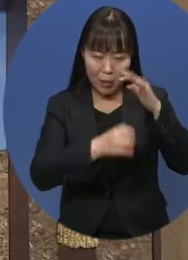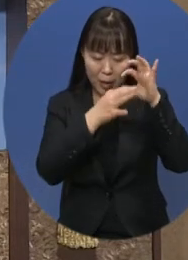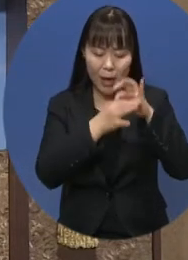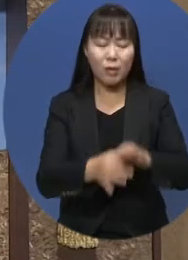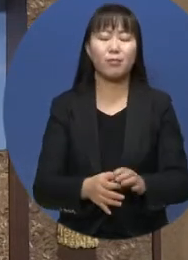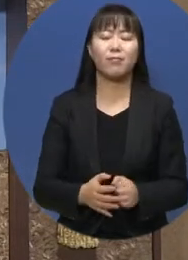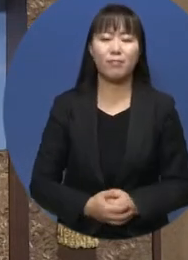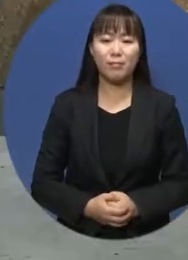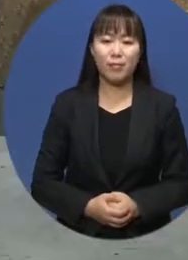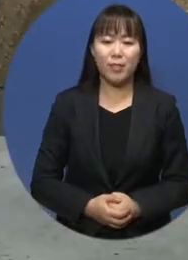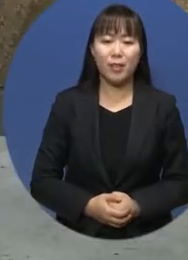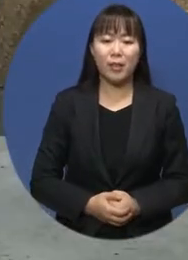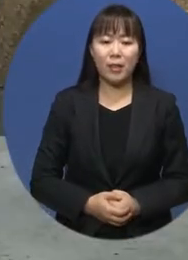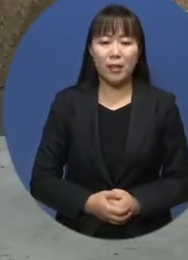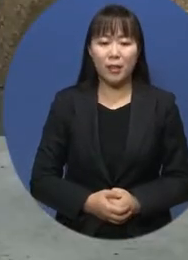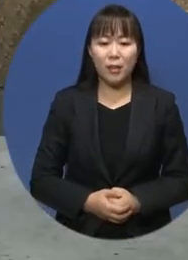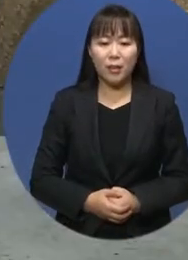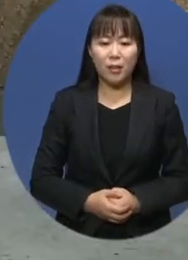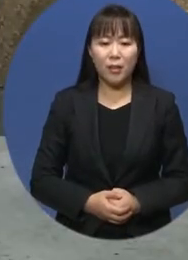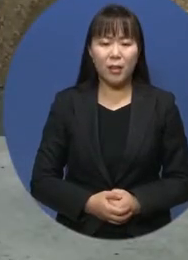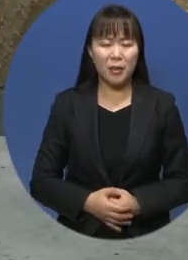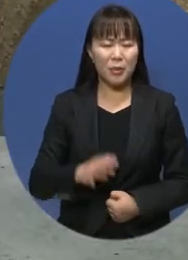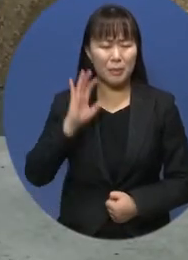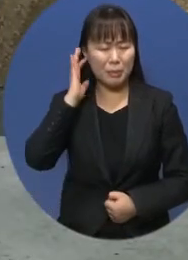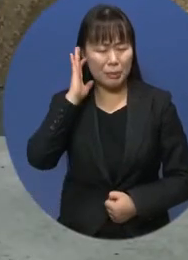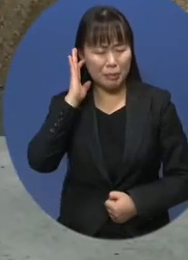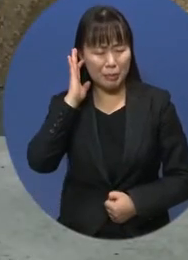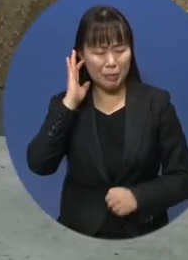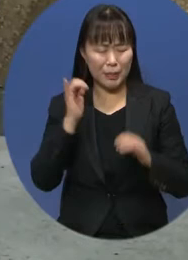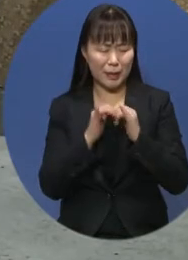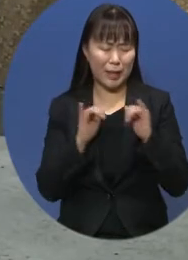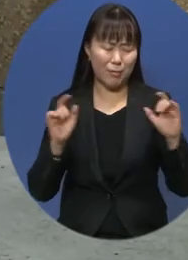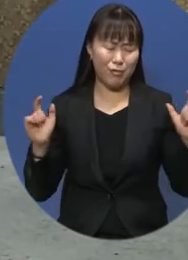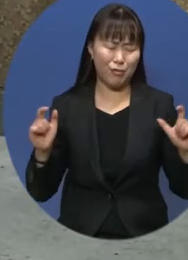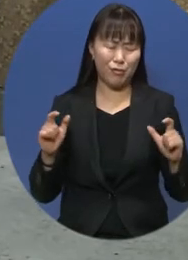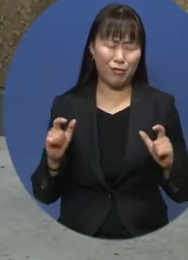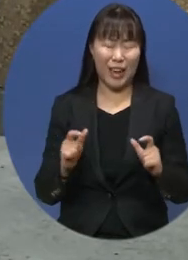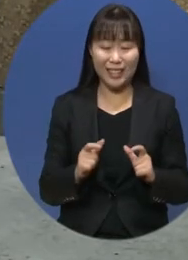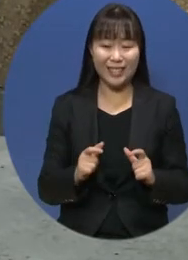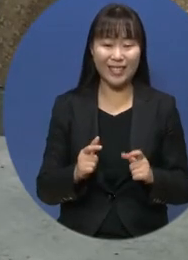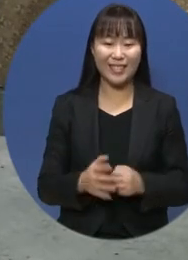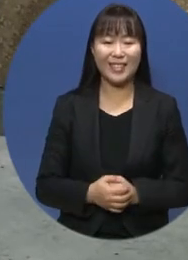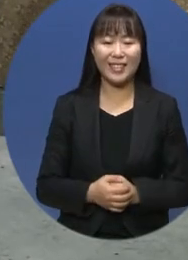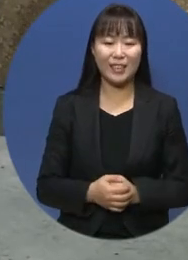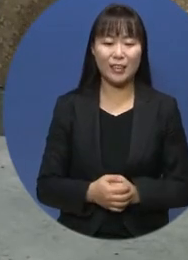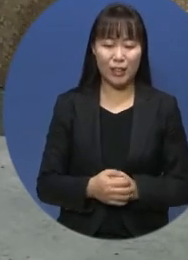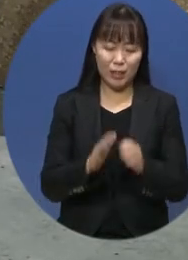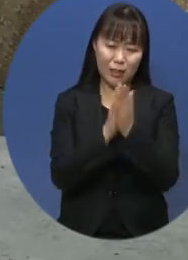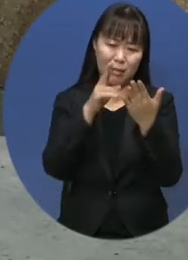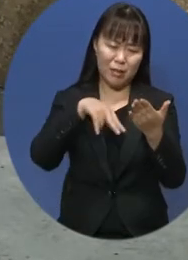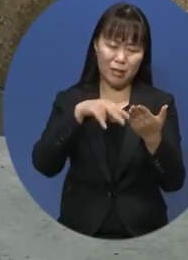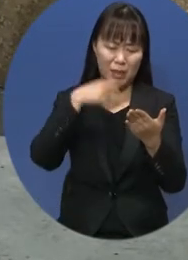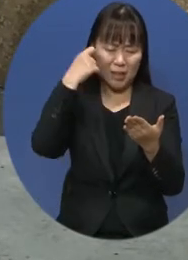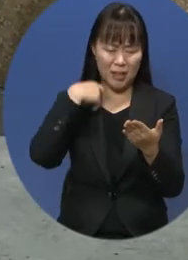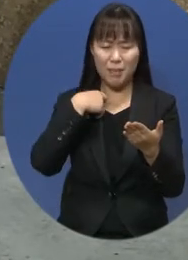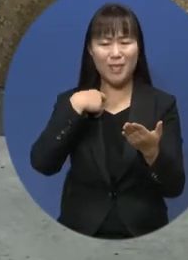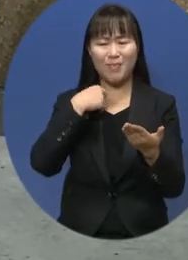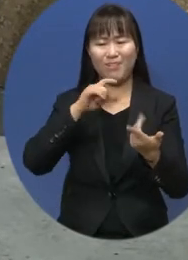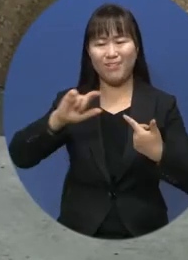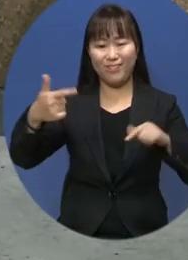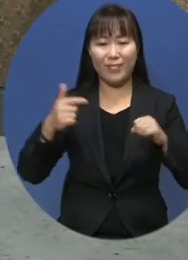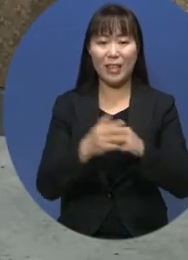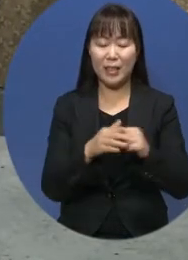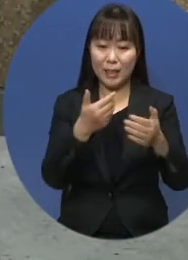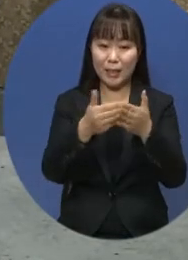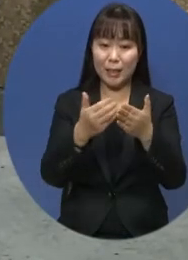남기고 있어요 그럼 이제 더 키에 딱지 안 제 사람도 줄어들까 봐 4 군대 얘기를 읽으면 눈이 달라요 그리고